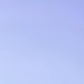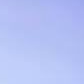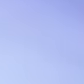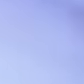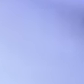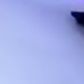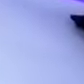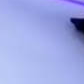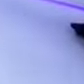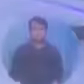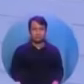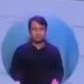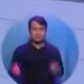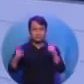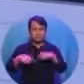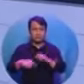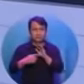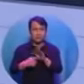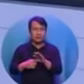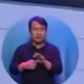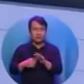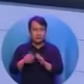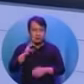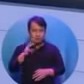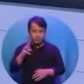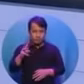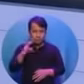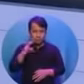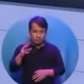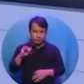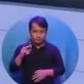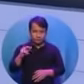Makausap po natin si Winnie Oquendo.